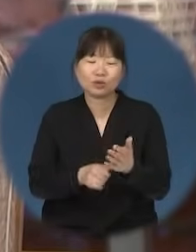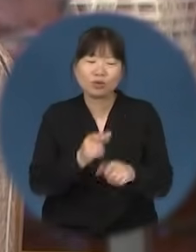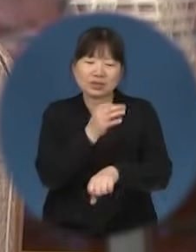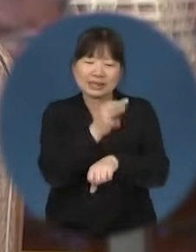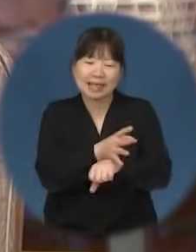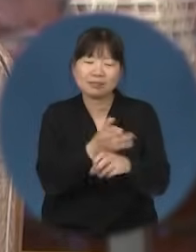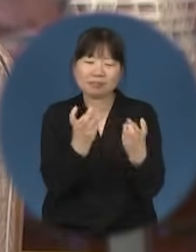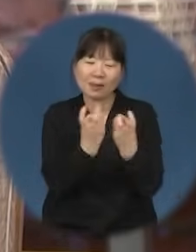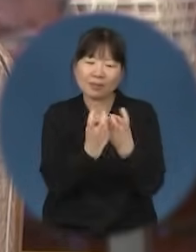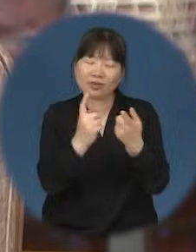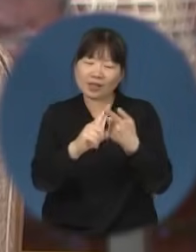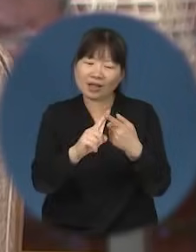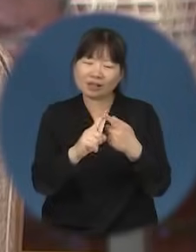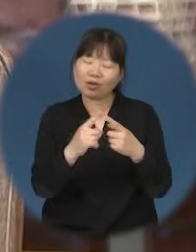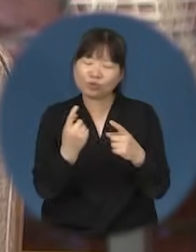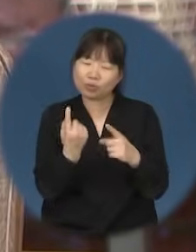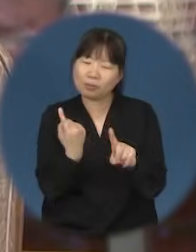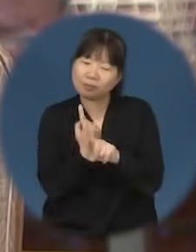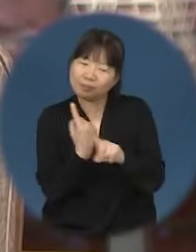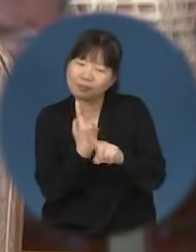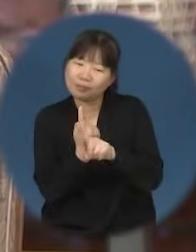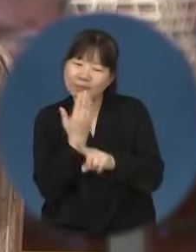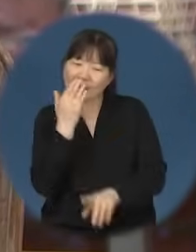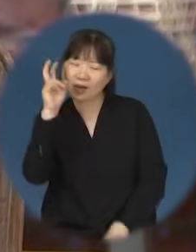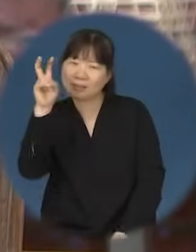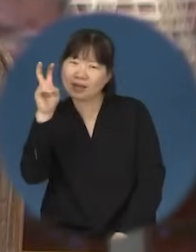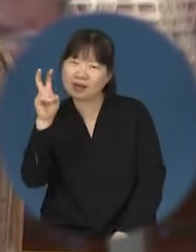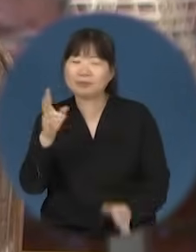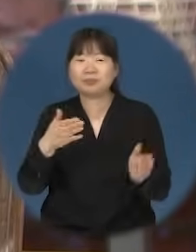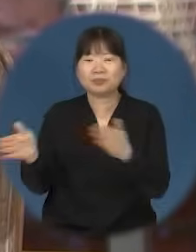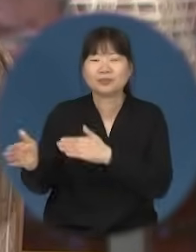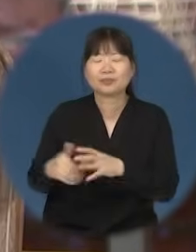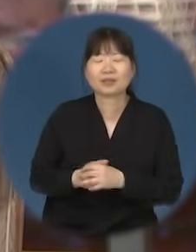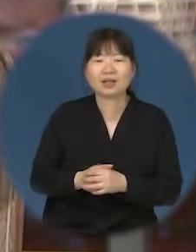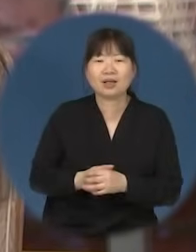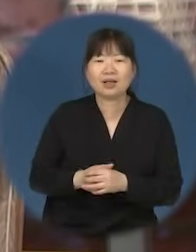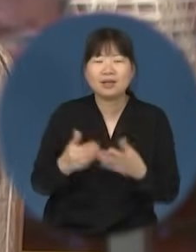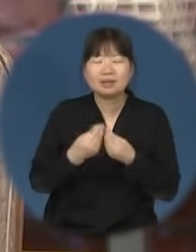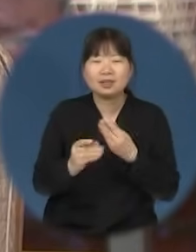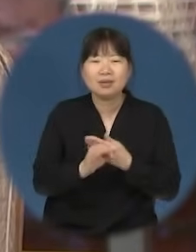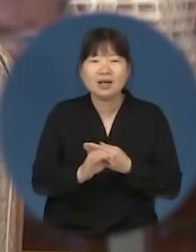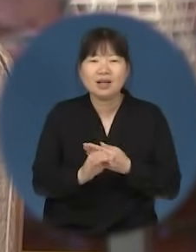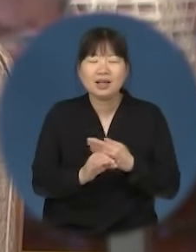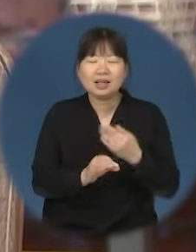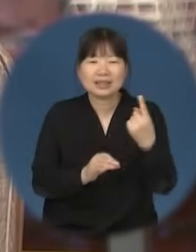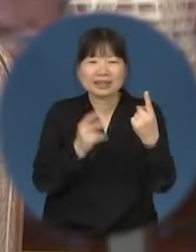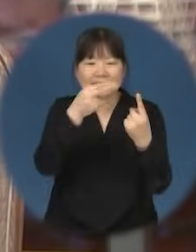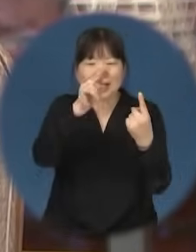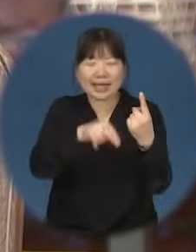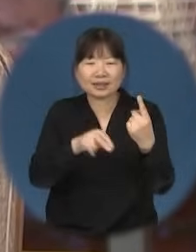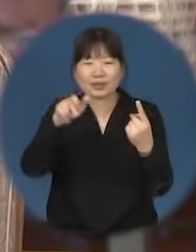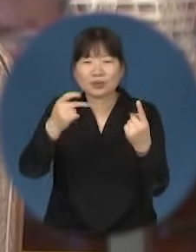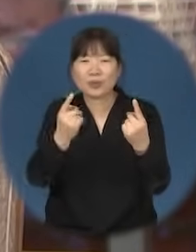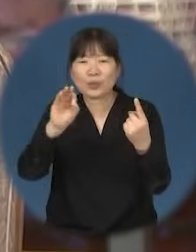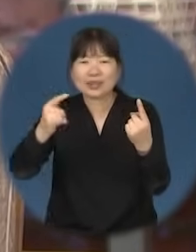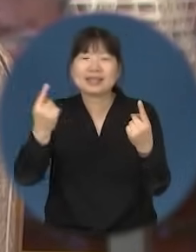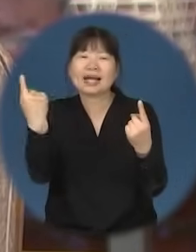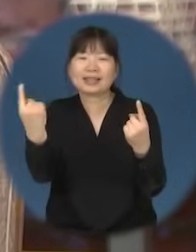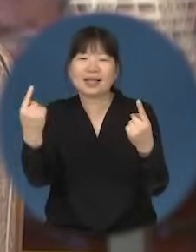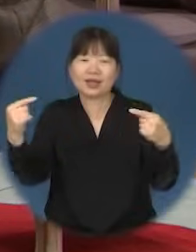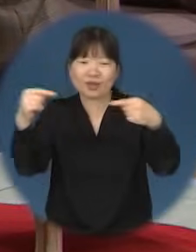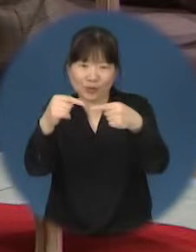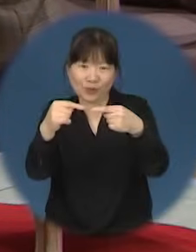이제 요즘은 그 변동성 때문에 예. 달러 1달러를 코인 하나로 매핑